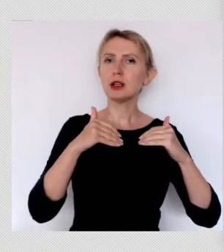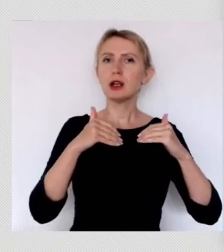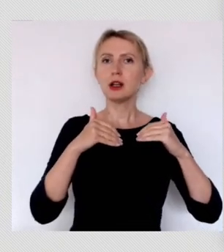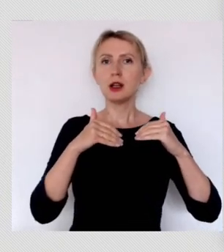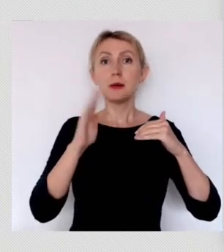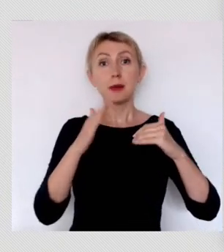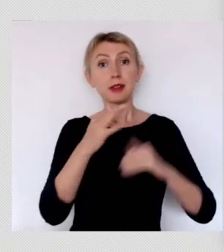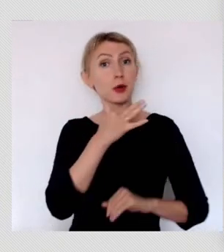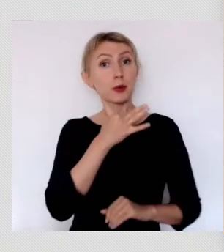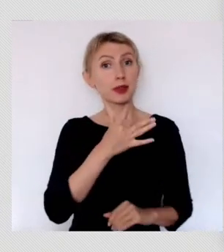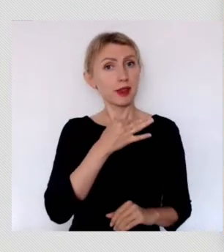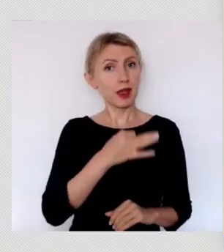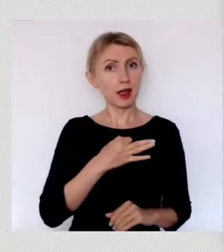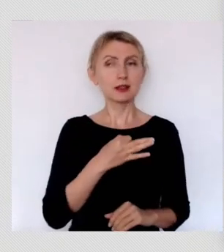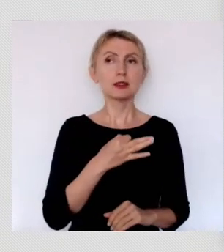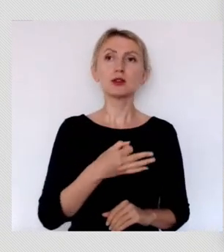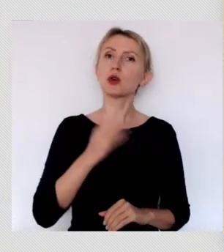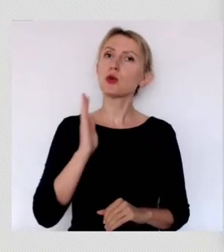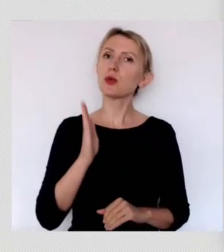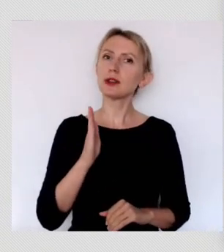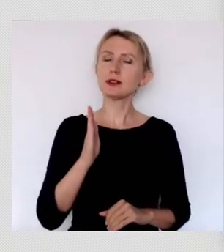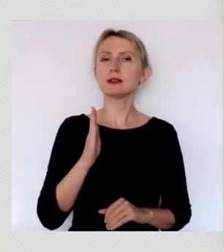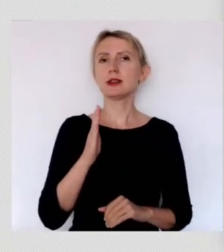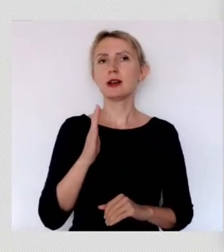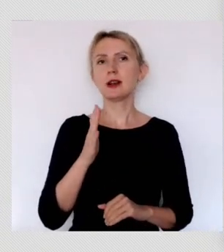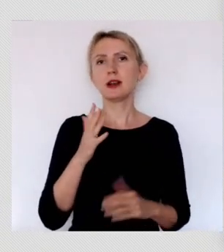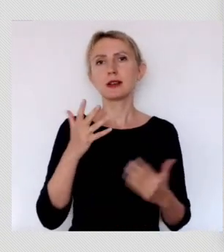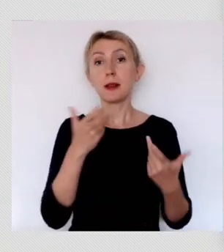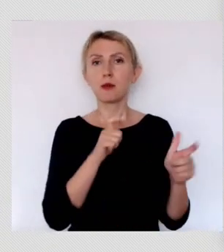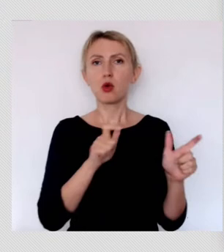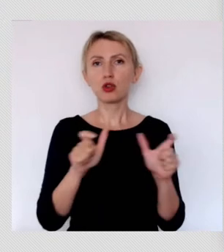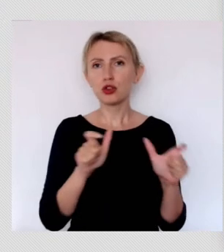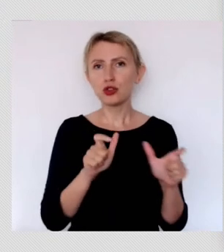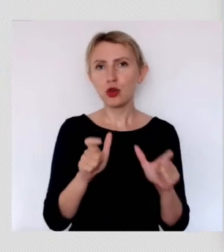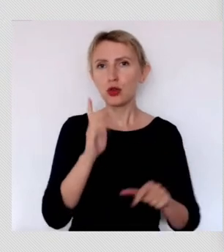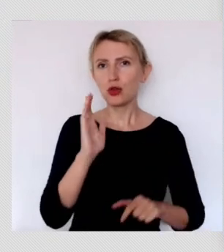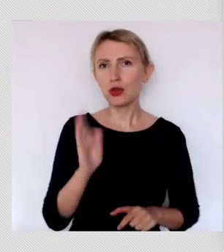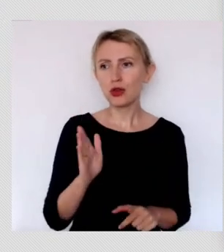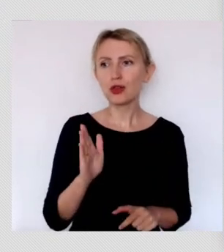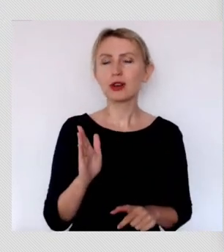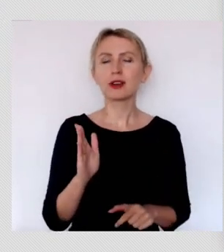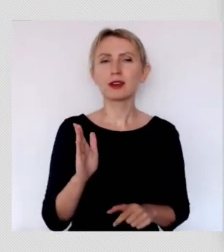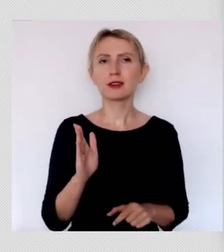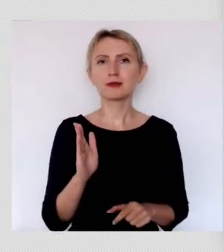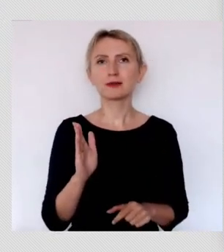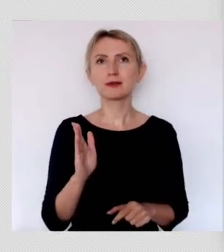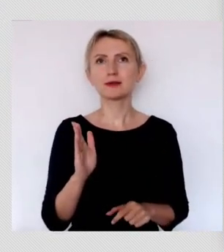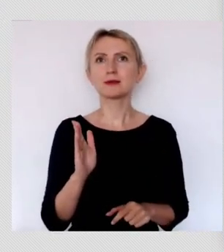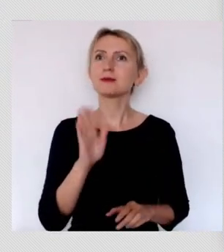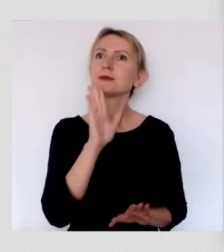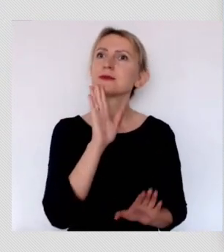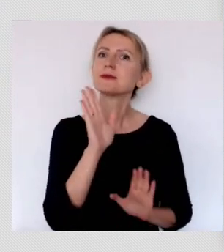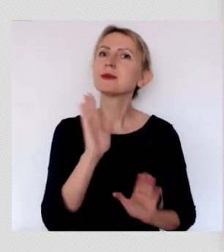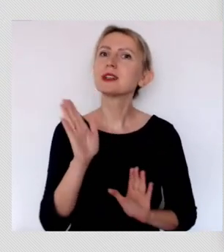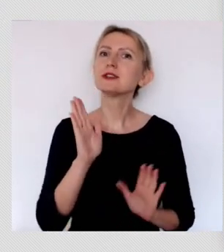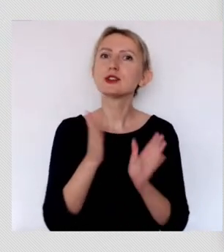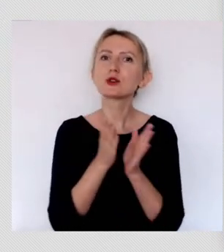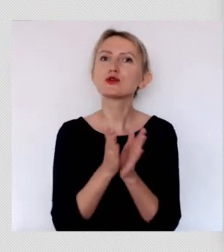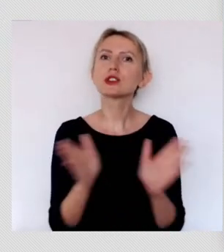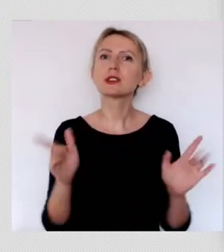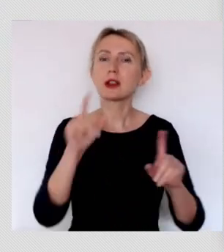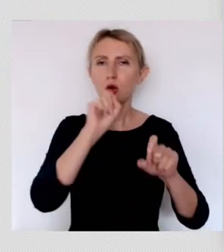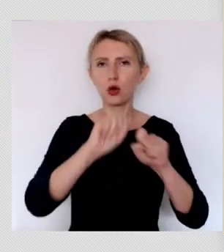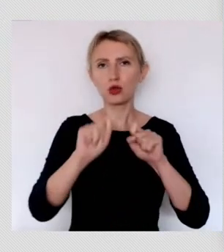zadawane pytania, w którym będzie się działo ten monitoring, w którym będzie w jakiś sposób rozszerzana kontrola